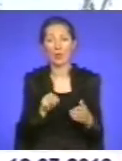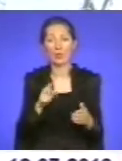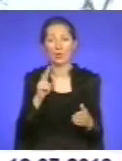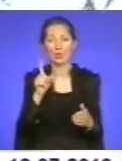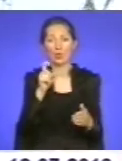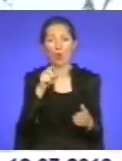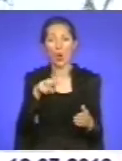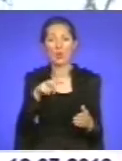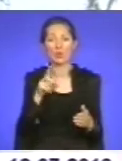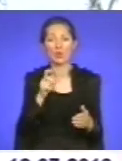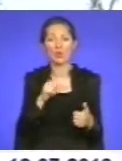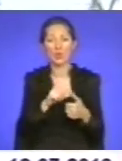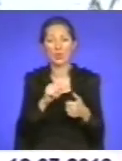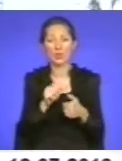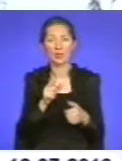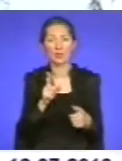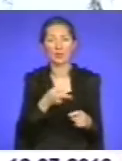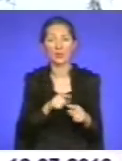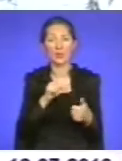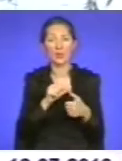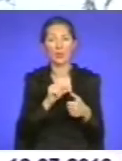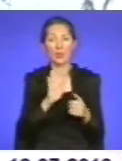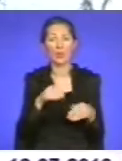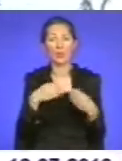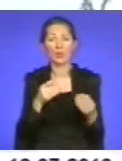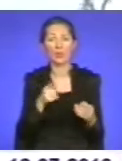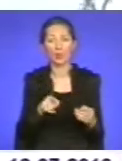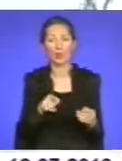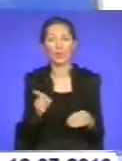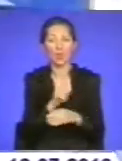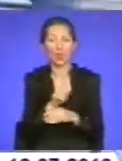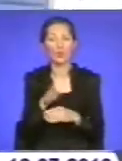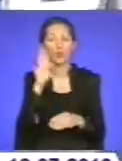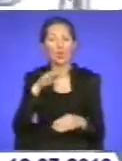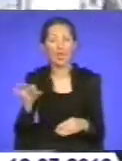бензину. Практично цей бензин був виданий сюди, на Тернопільський став.